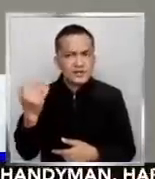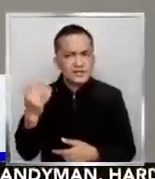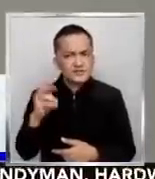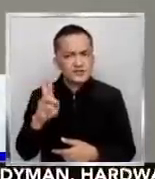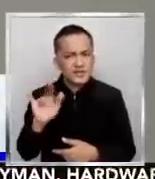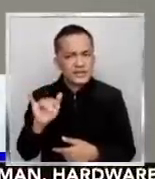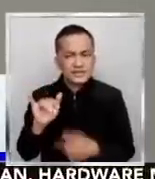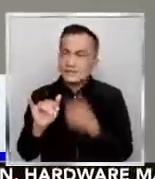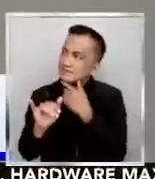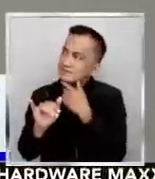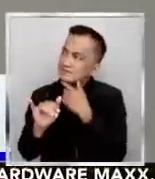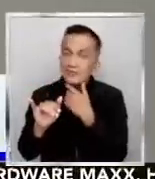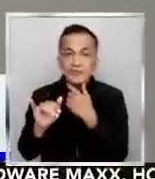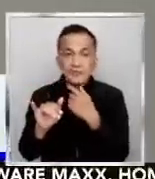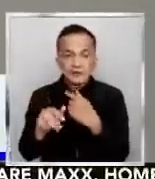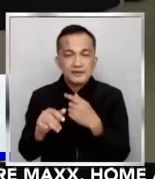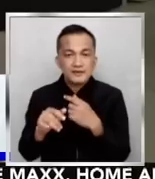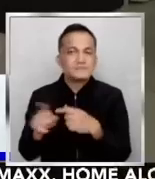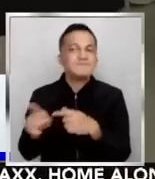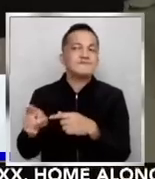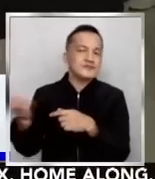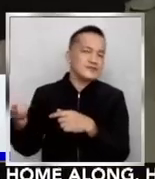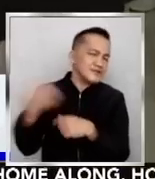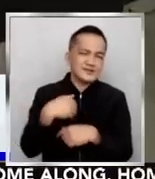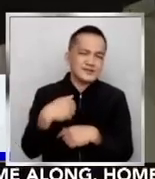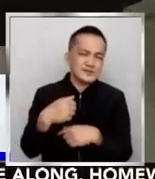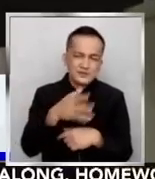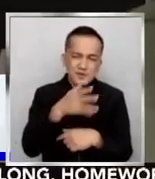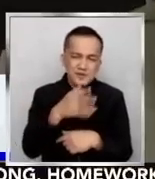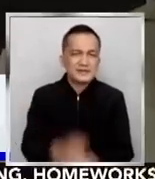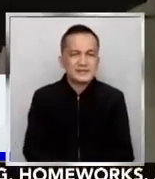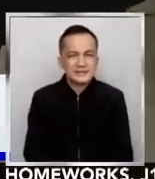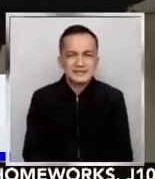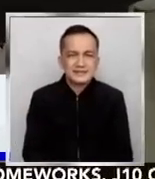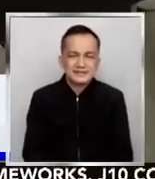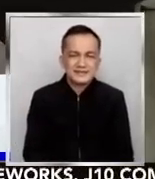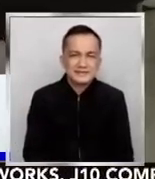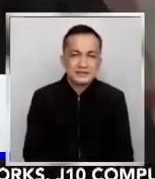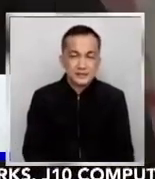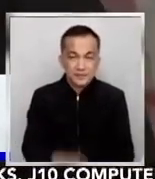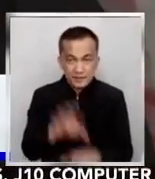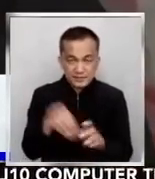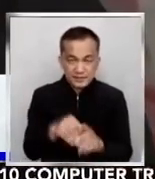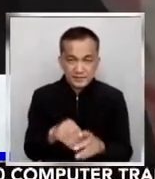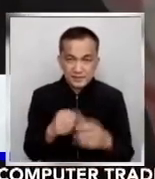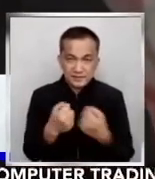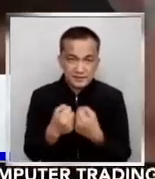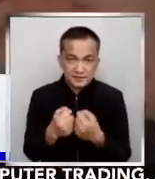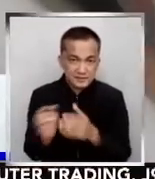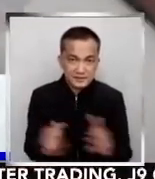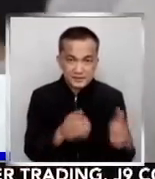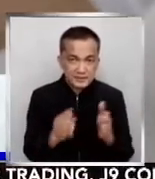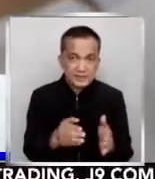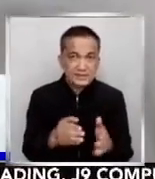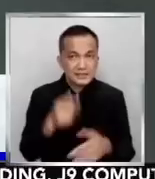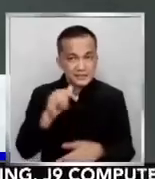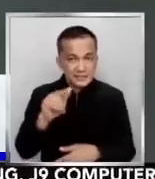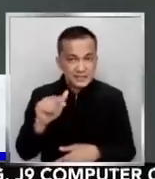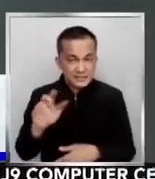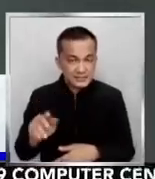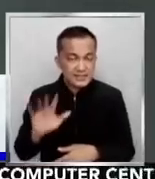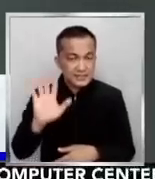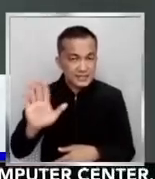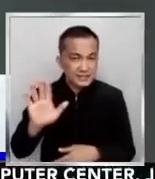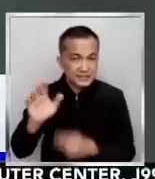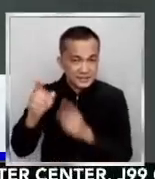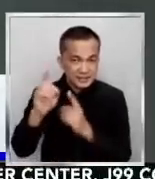yun, kinontrata na po namin siya ni Mama. Kung may kasamang tensyon ang paghahanda ni Jillian para sa kanyang debut,